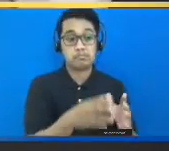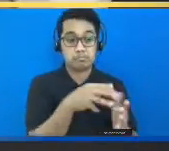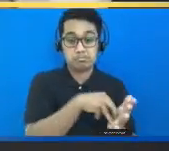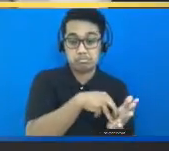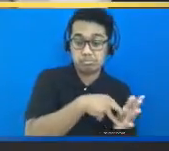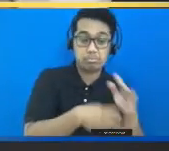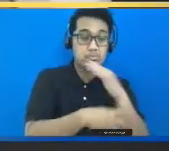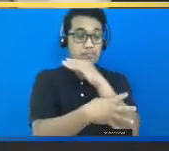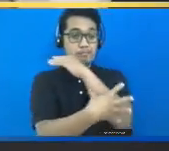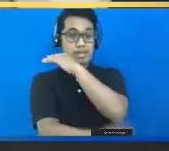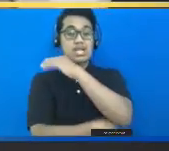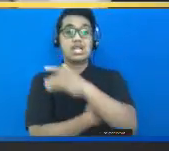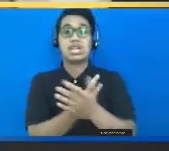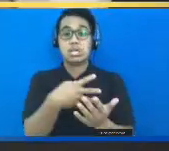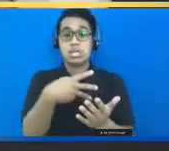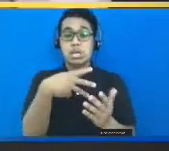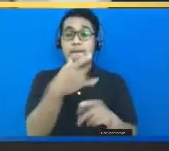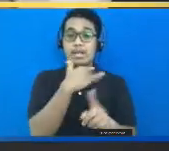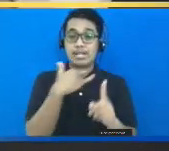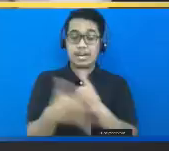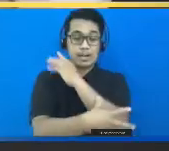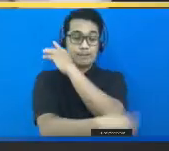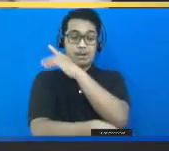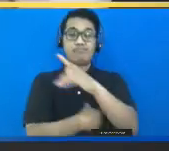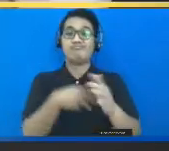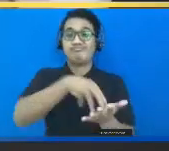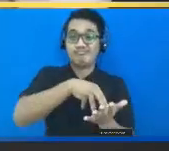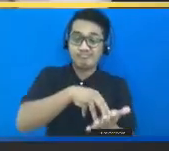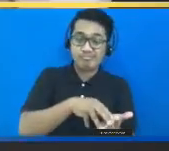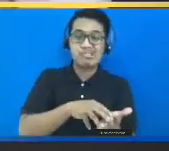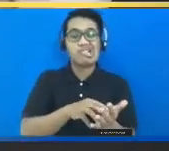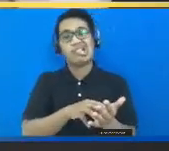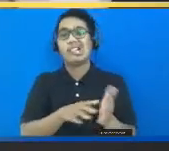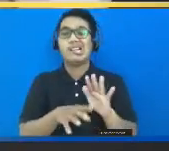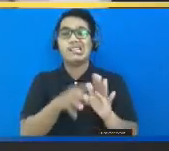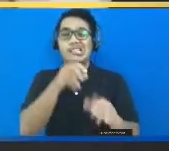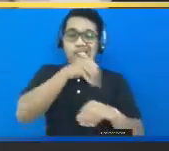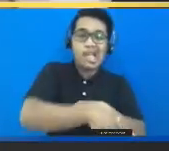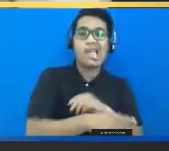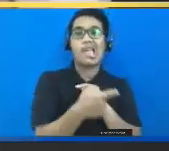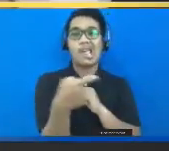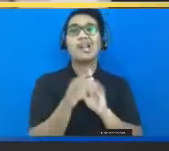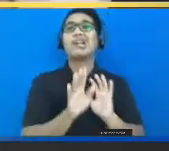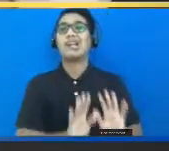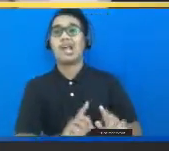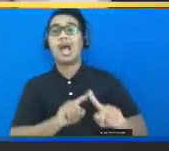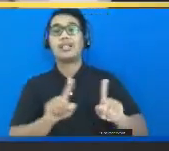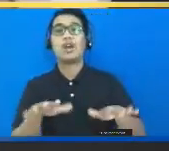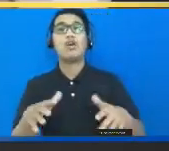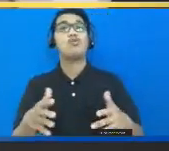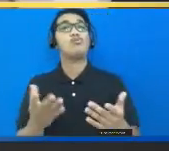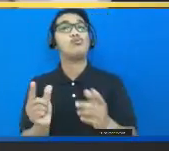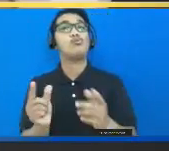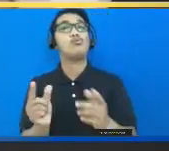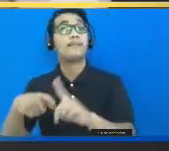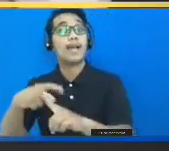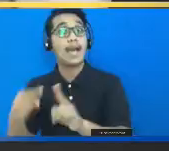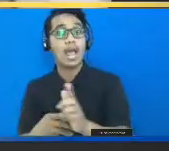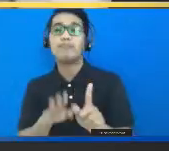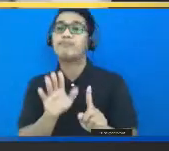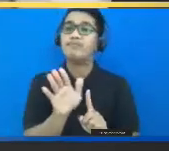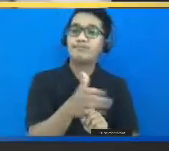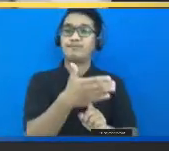terdapat lebih dalam dan menjaga UMKM dan dunia usaha juga Tetani dengan baik kemudian